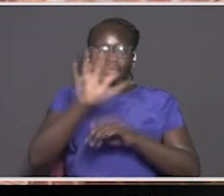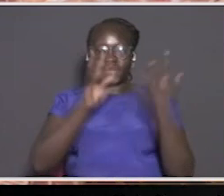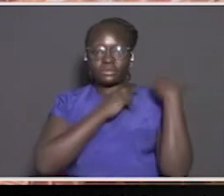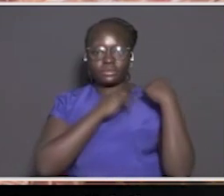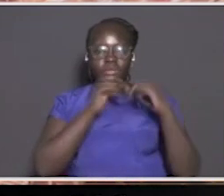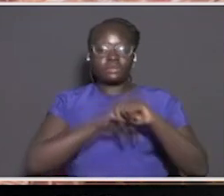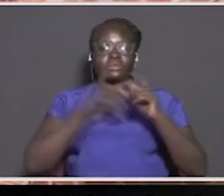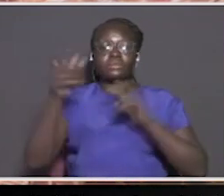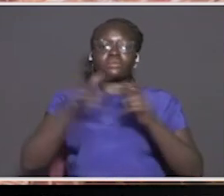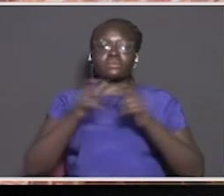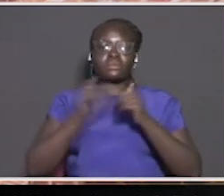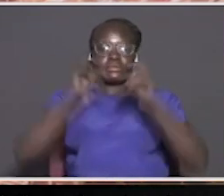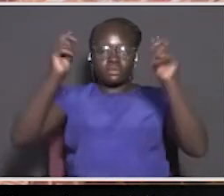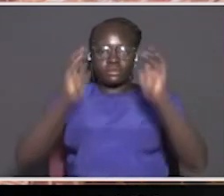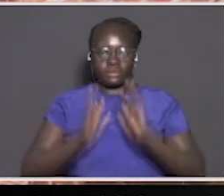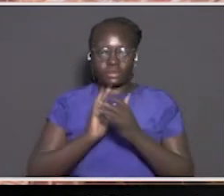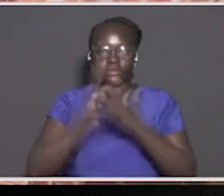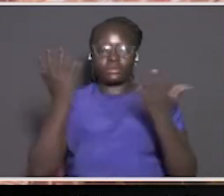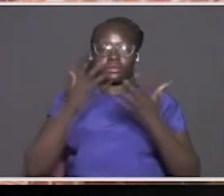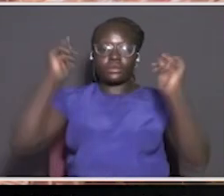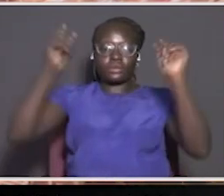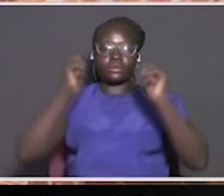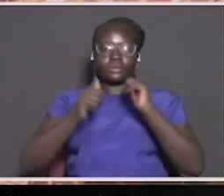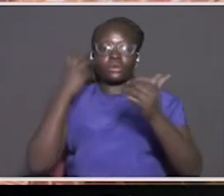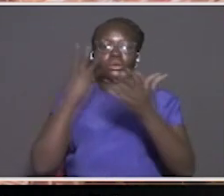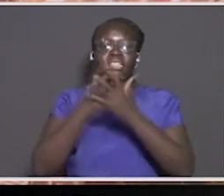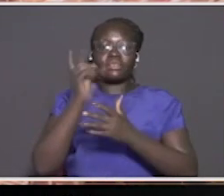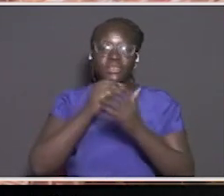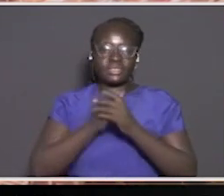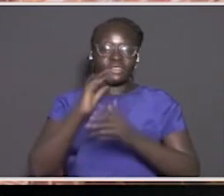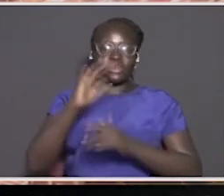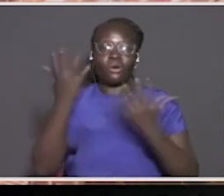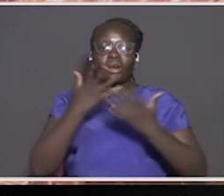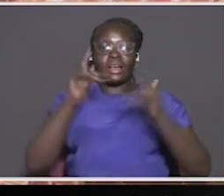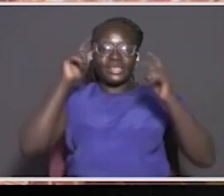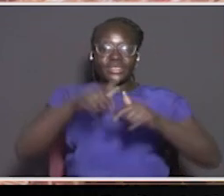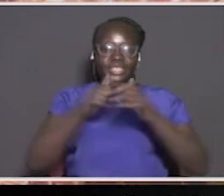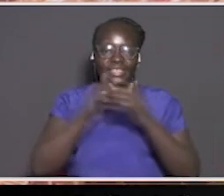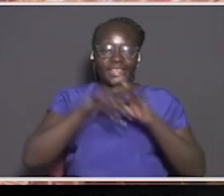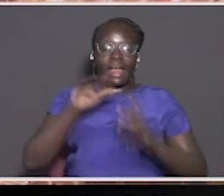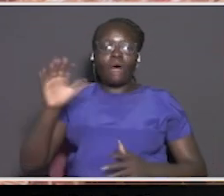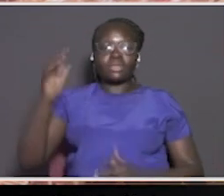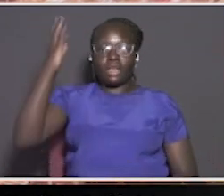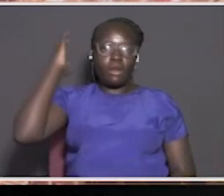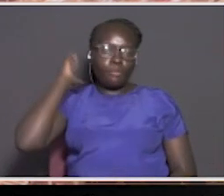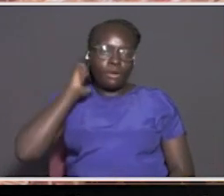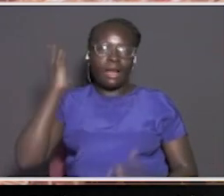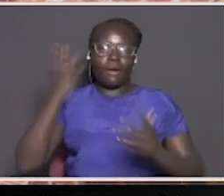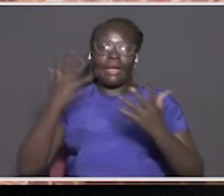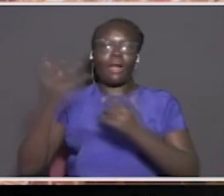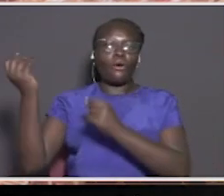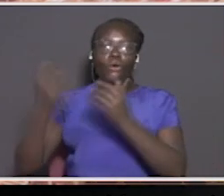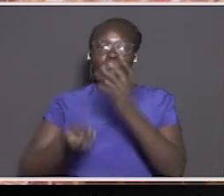wakati wa kukabiliana na waandamanaji kwenye maandamano yaliyoshuhudiwa. Akizungumza leo hii katika kaunti ya Murang'a alikokwenda kuzindua